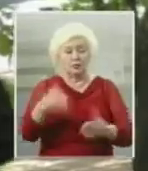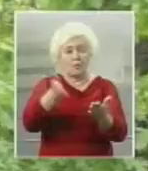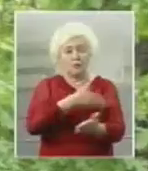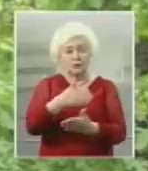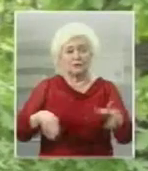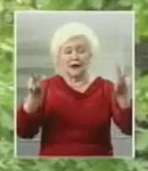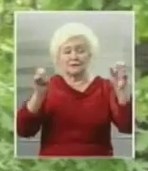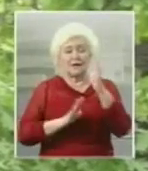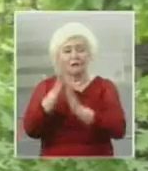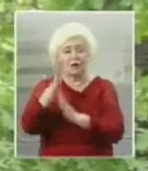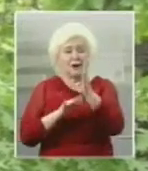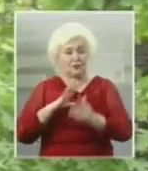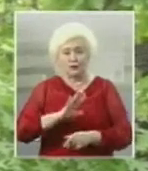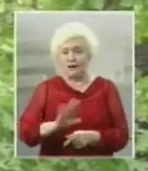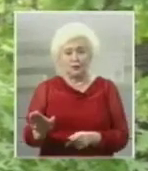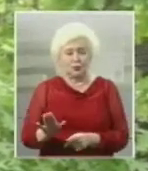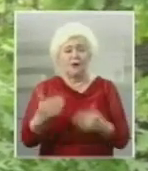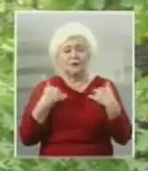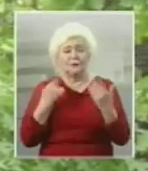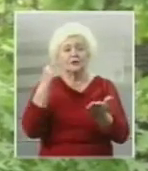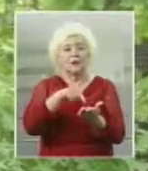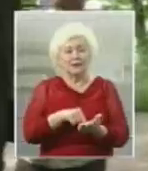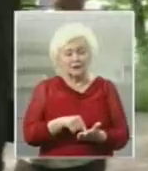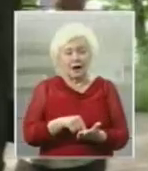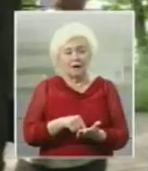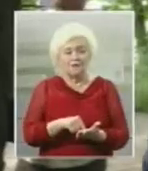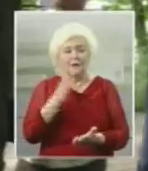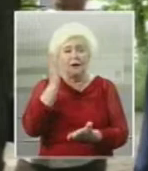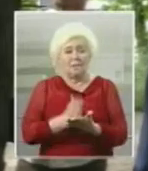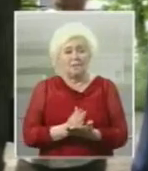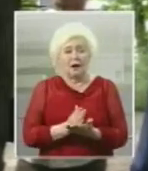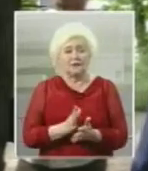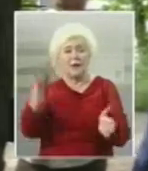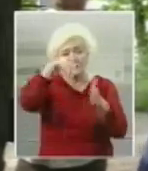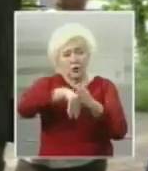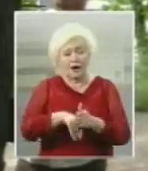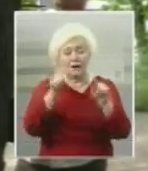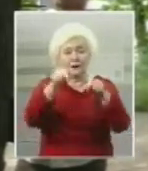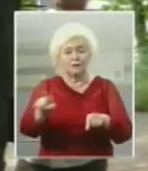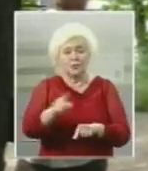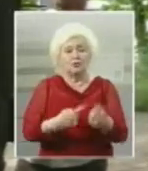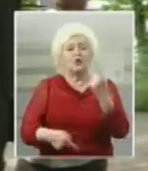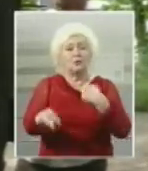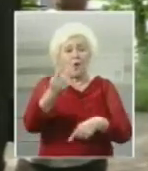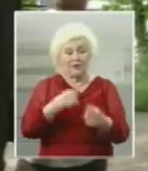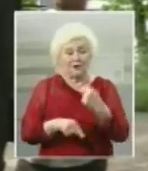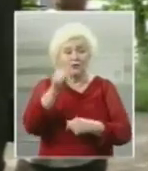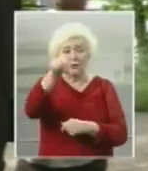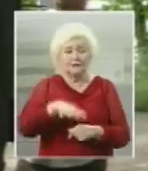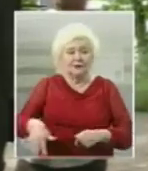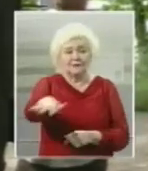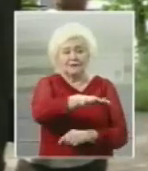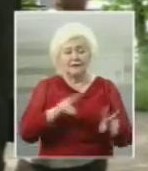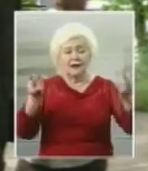скасуванню статусу парку не було. Наша мета має полягати в тому, щоб повернути цій